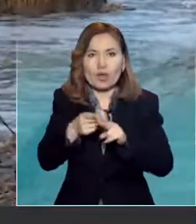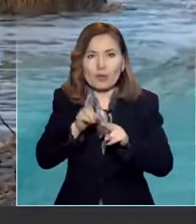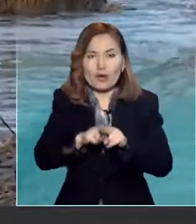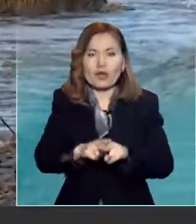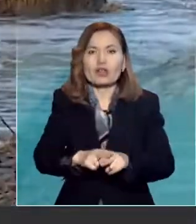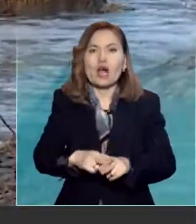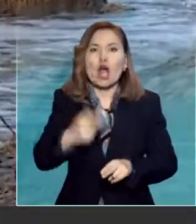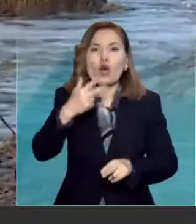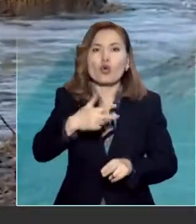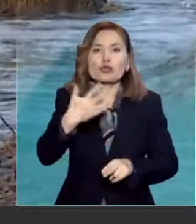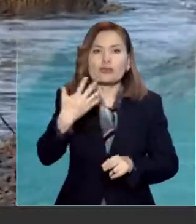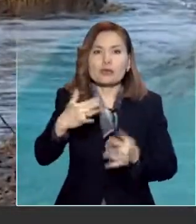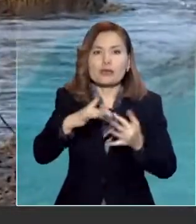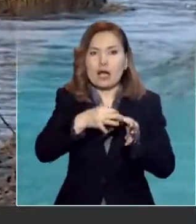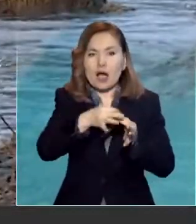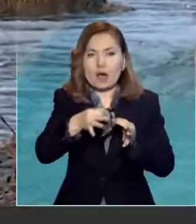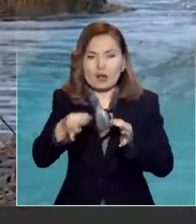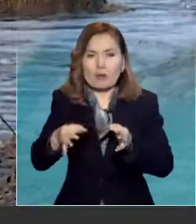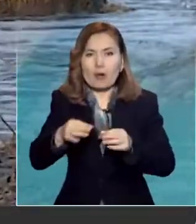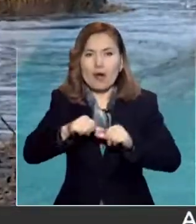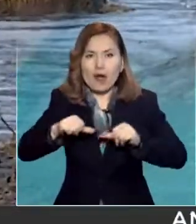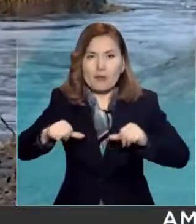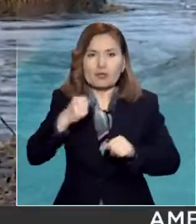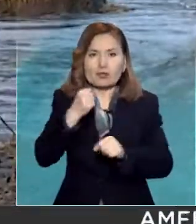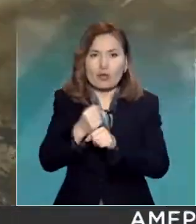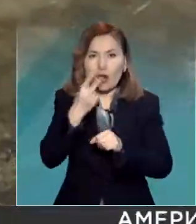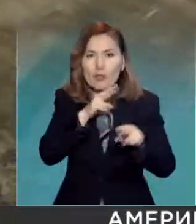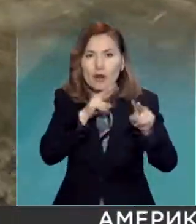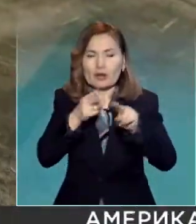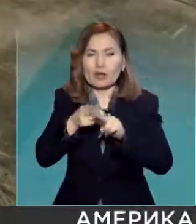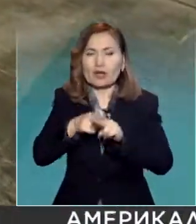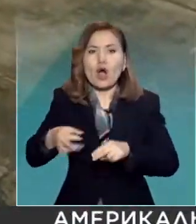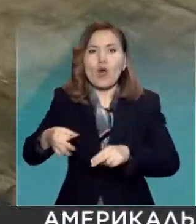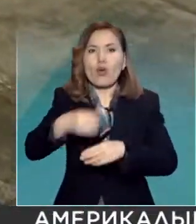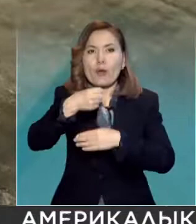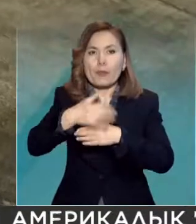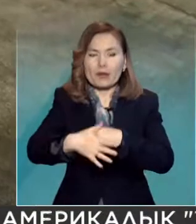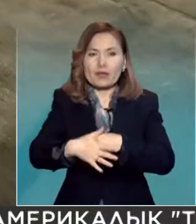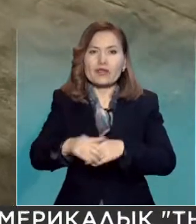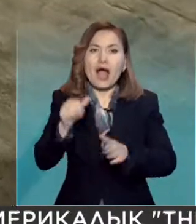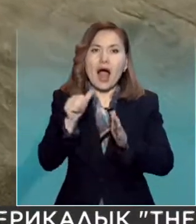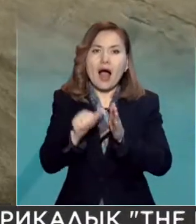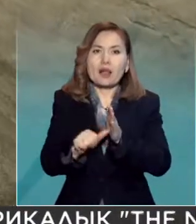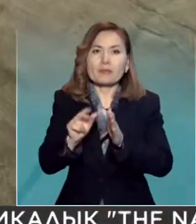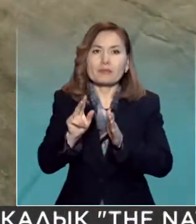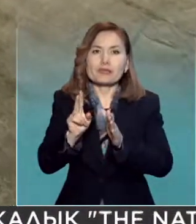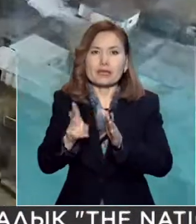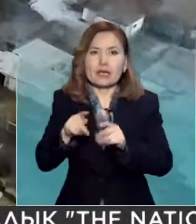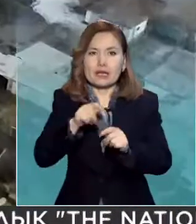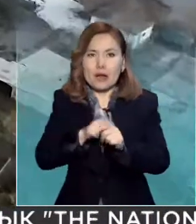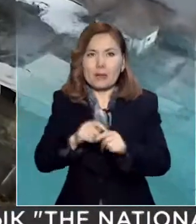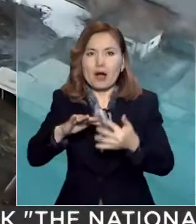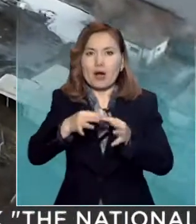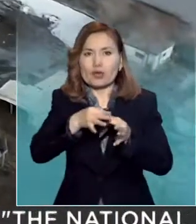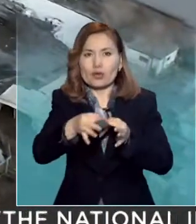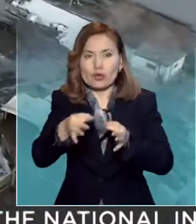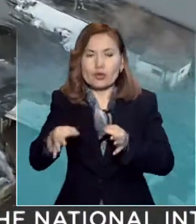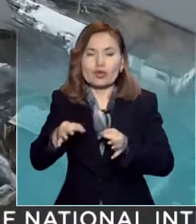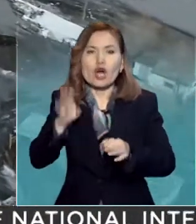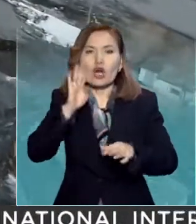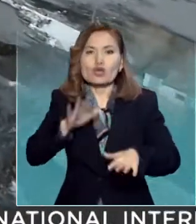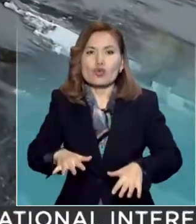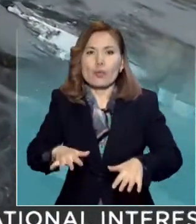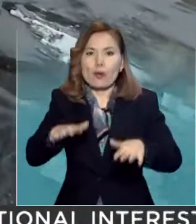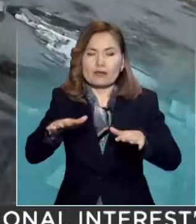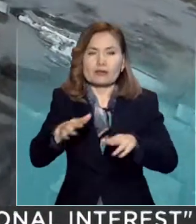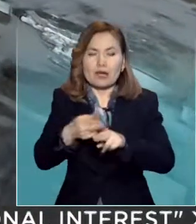35 елді мекенді бақылауға алған құтқару қызметі облыс орталығынан небәрі 60 шақырым жердегі ауылды су басып жатқан